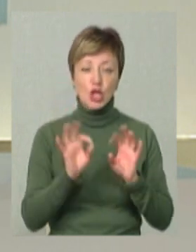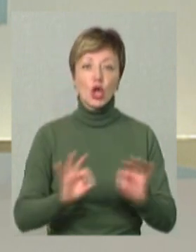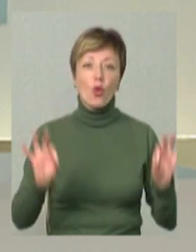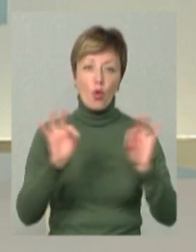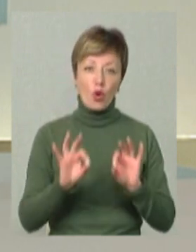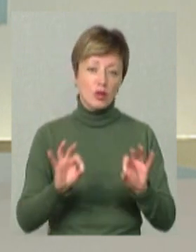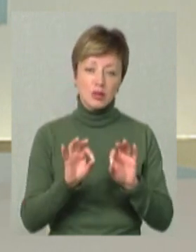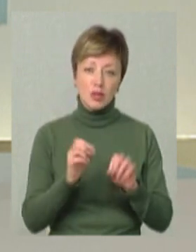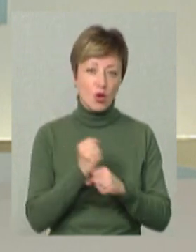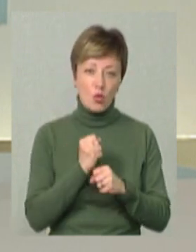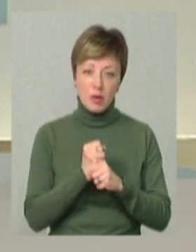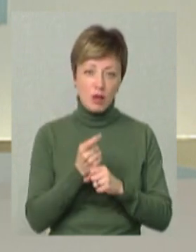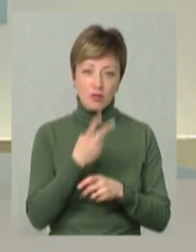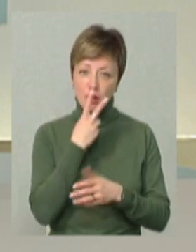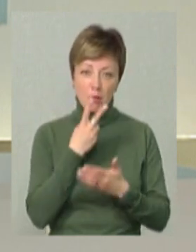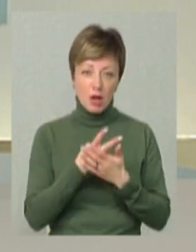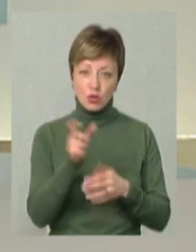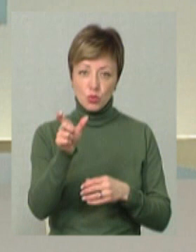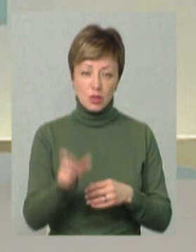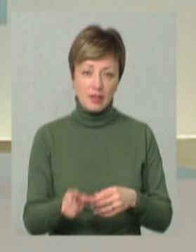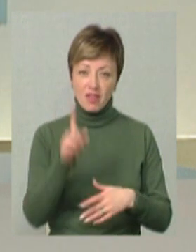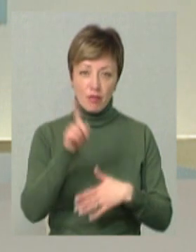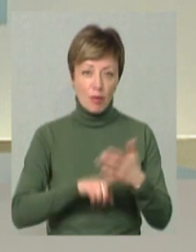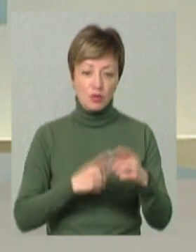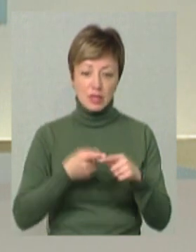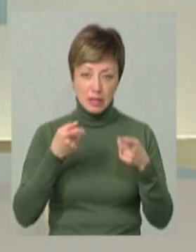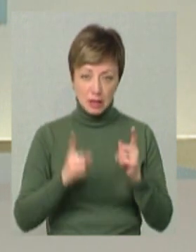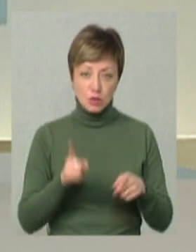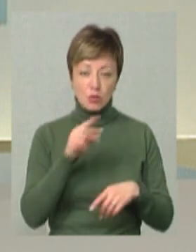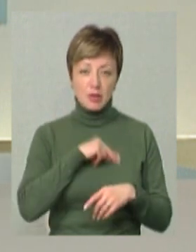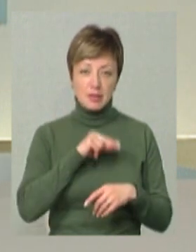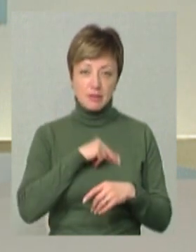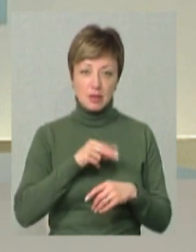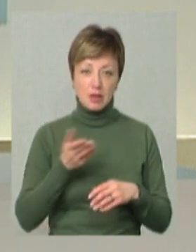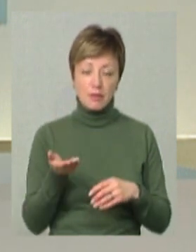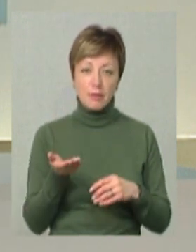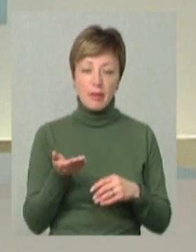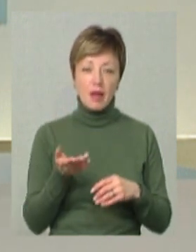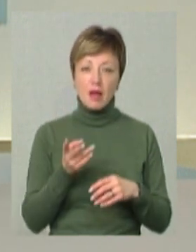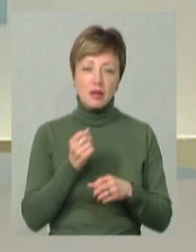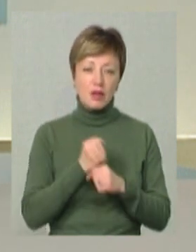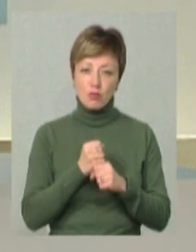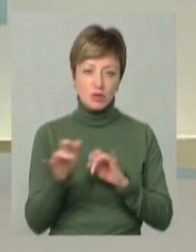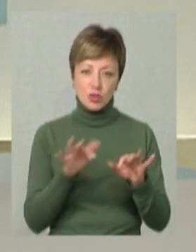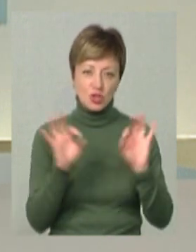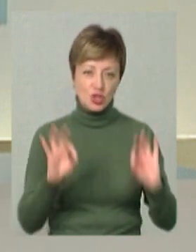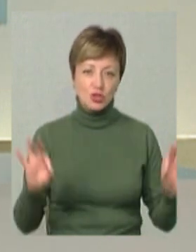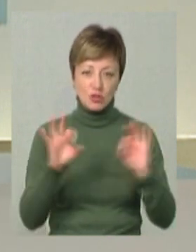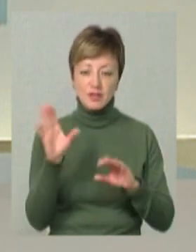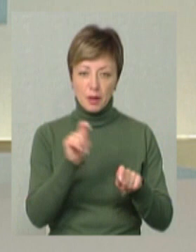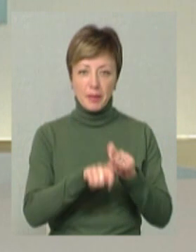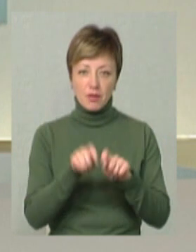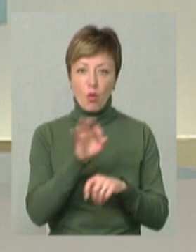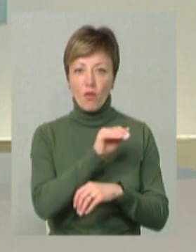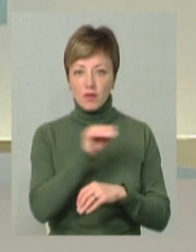Ніколи нічого не робіть, якщо ви не бачите людину, ви не впевнені, що це дійсно той працівник, не вживайте жодних заходів, все